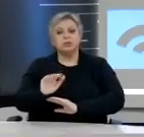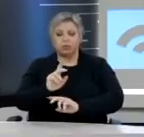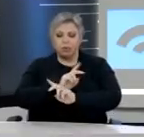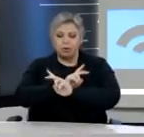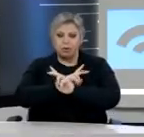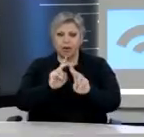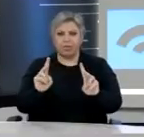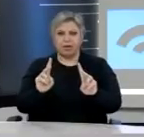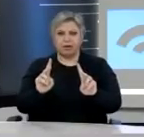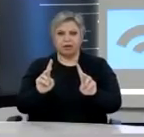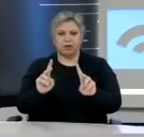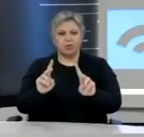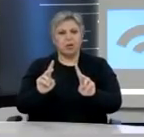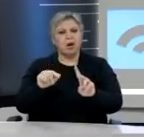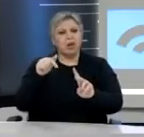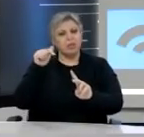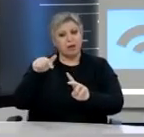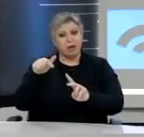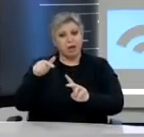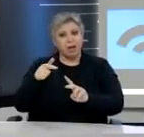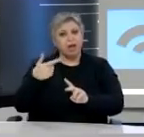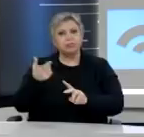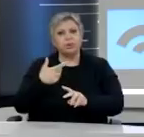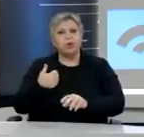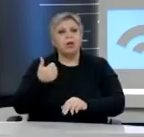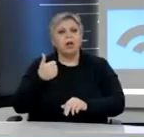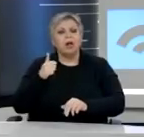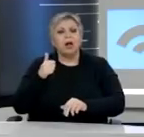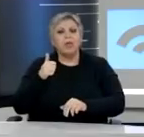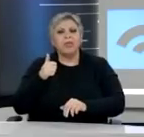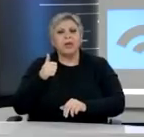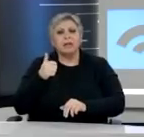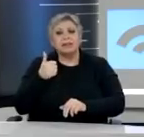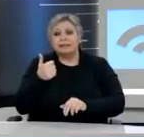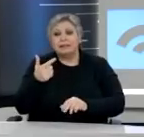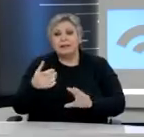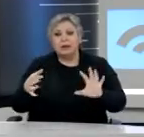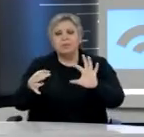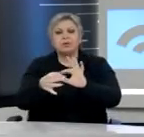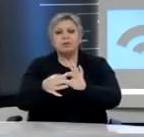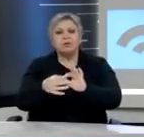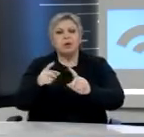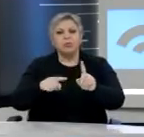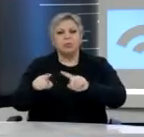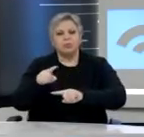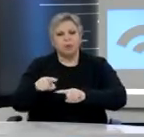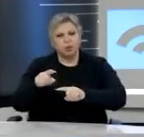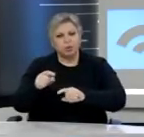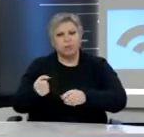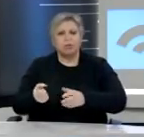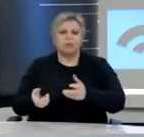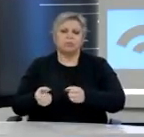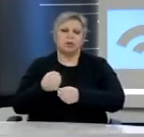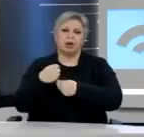χθες κυβερνητικό μετέρο, αλλά και από το σύνολο της εχθρικής αντιπροσωπείας. Διότι